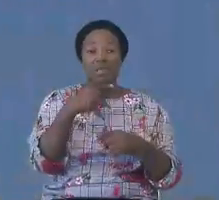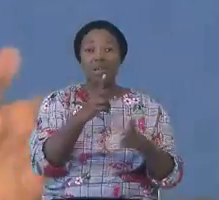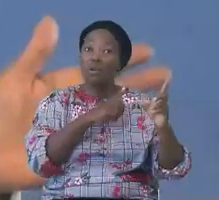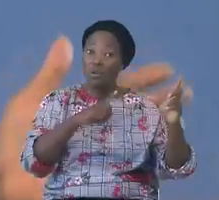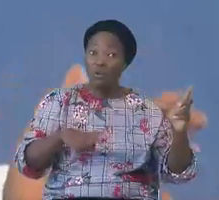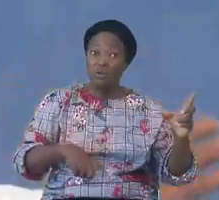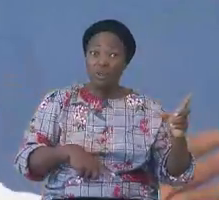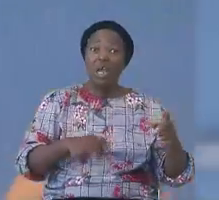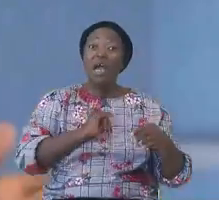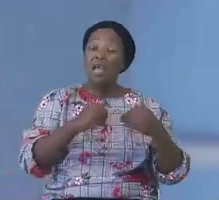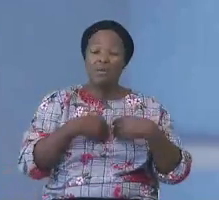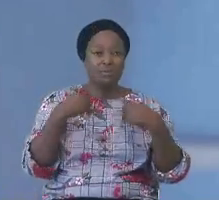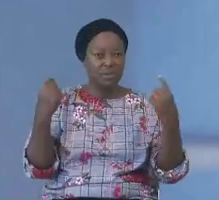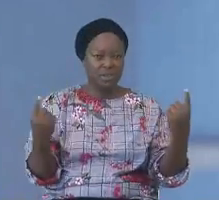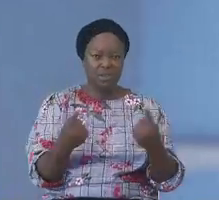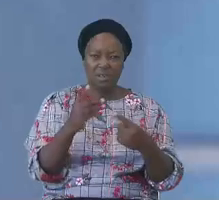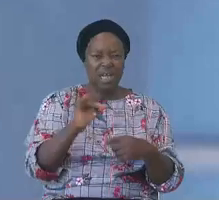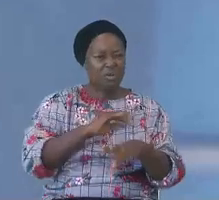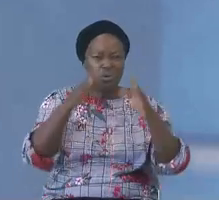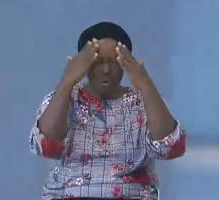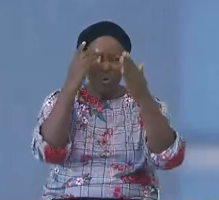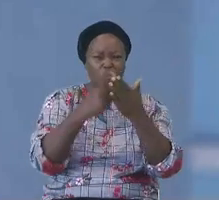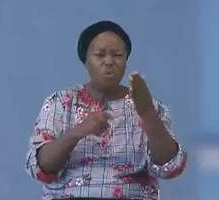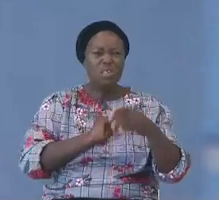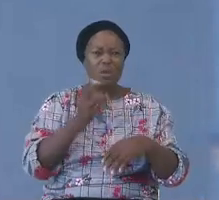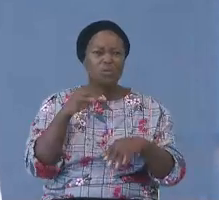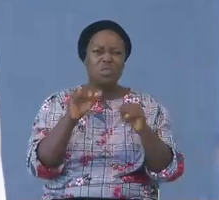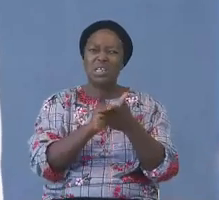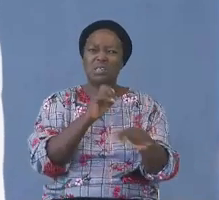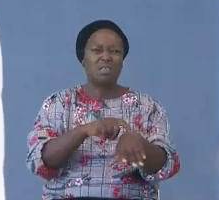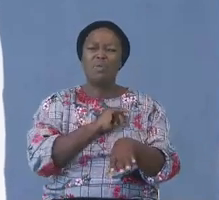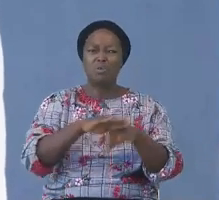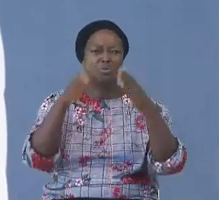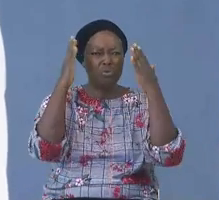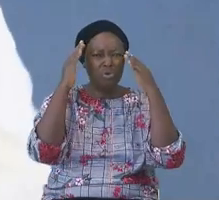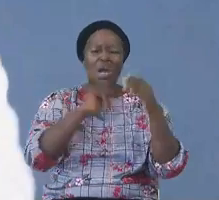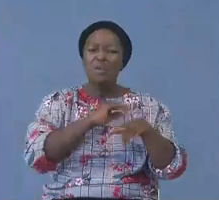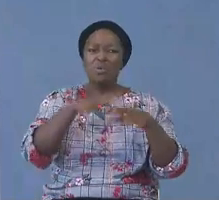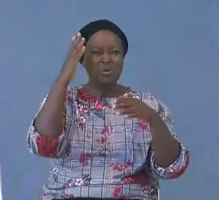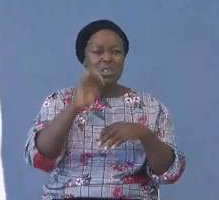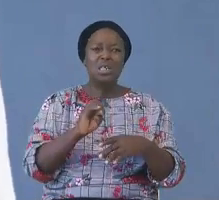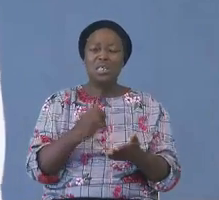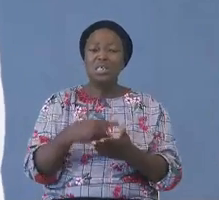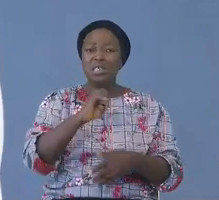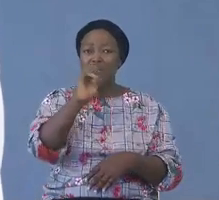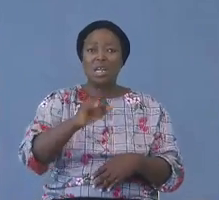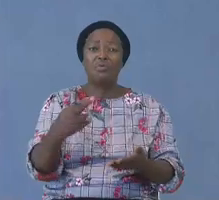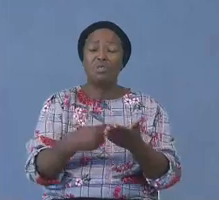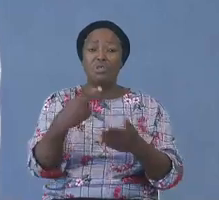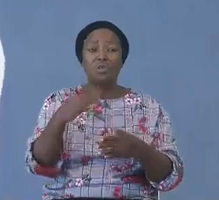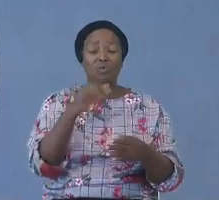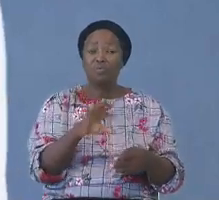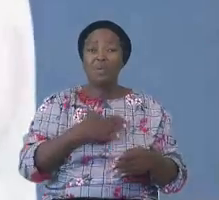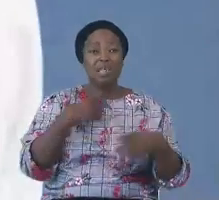toi. Pardonne-leur. Comme tu viens au Seigneur et tu dis, Seigneur, je péchais. Je ne sais pas ce que je faisais